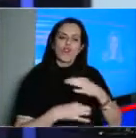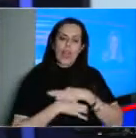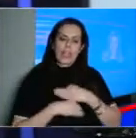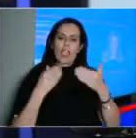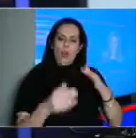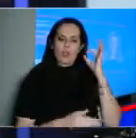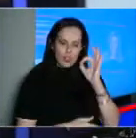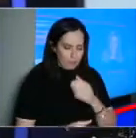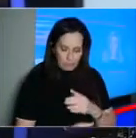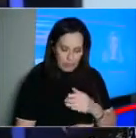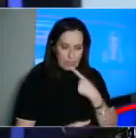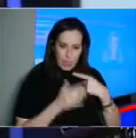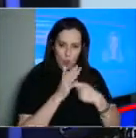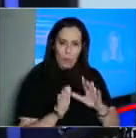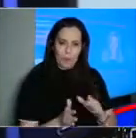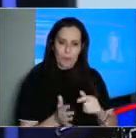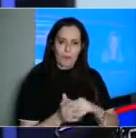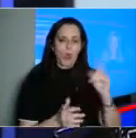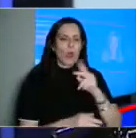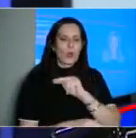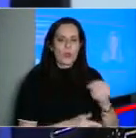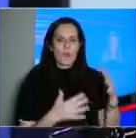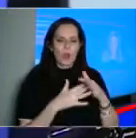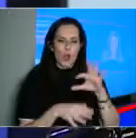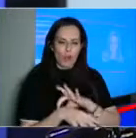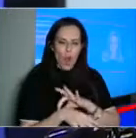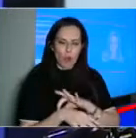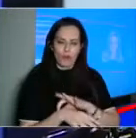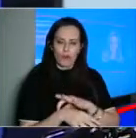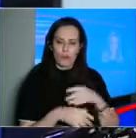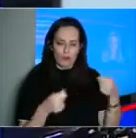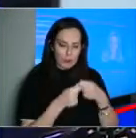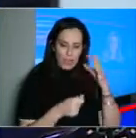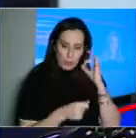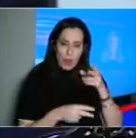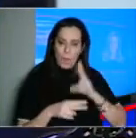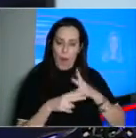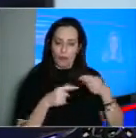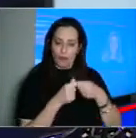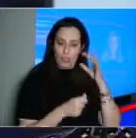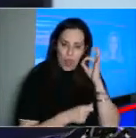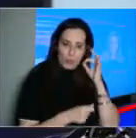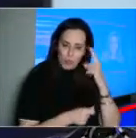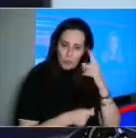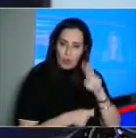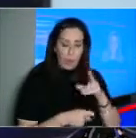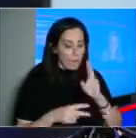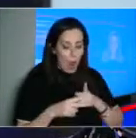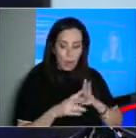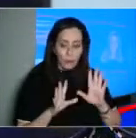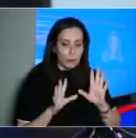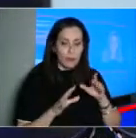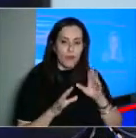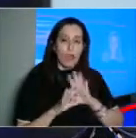קידום נשים. אני אתן דוגמה. כל הנושא של בדיקות רפואיות שמכוונות נשים, מחלות שמכוונות נשים. אנחנו יודעים שיש היום מחלות